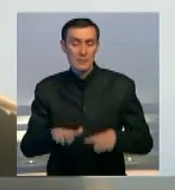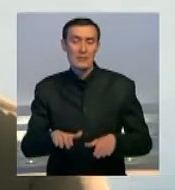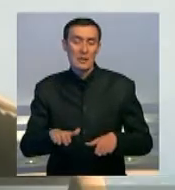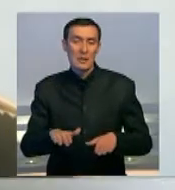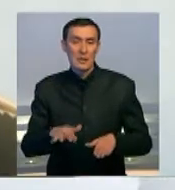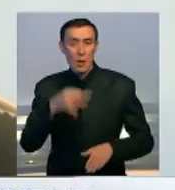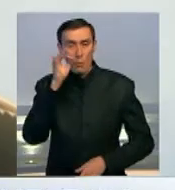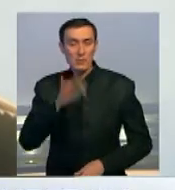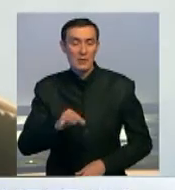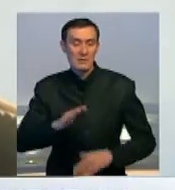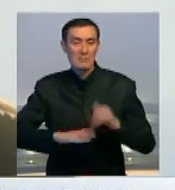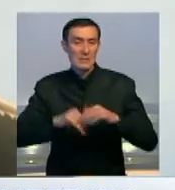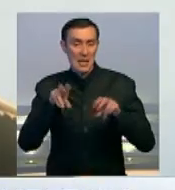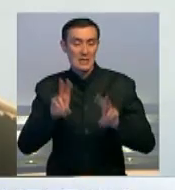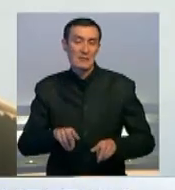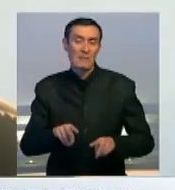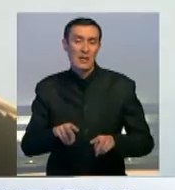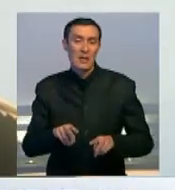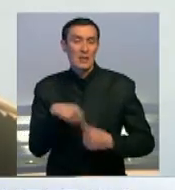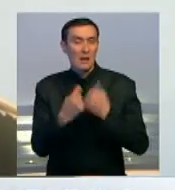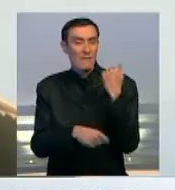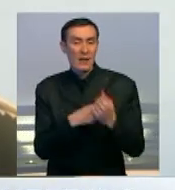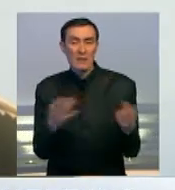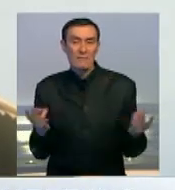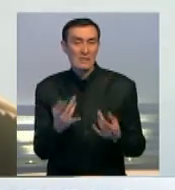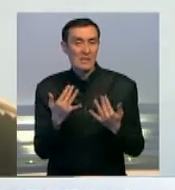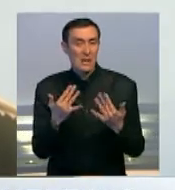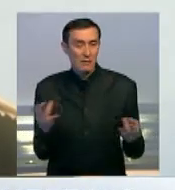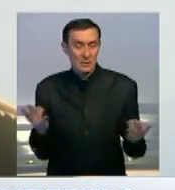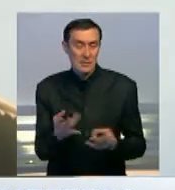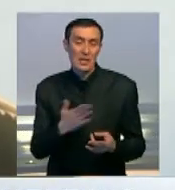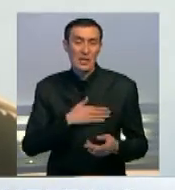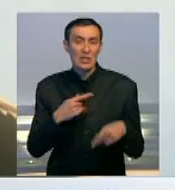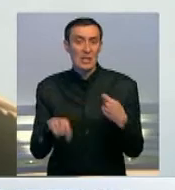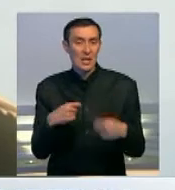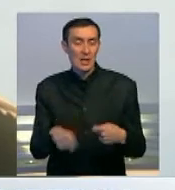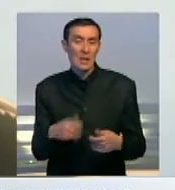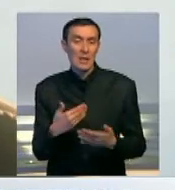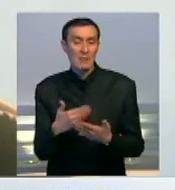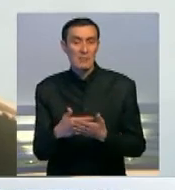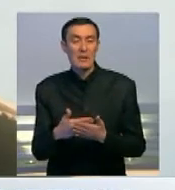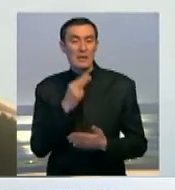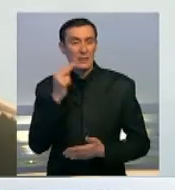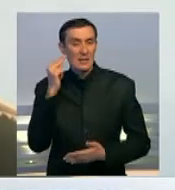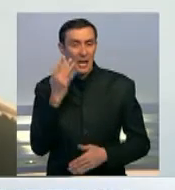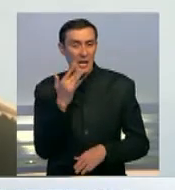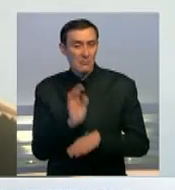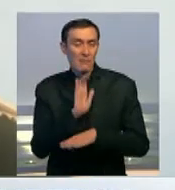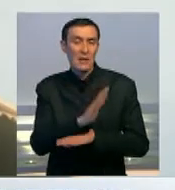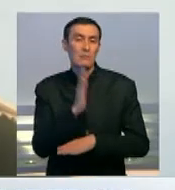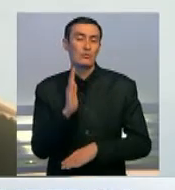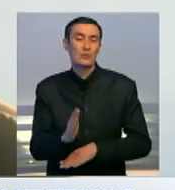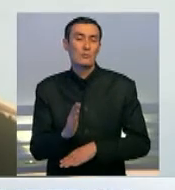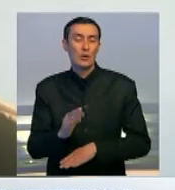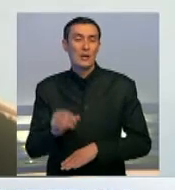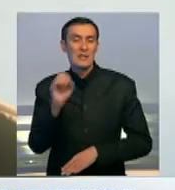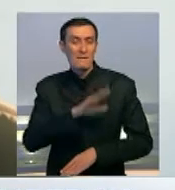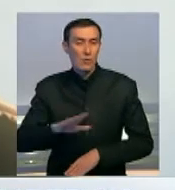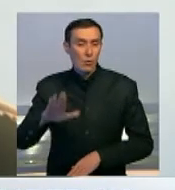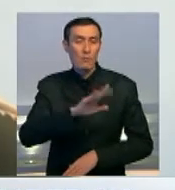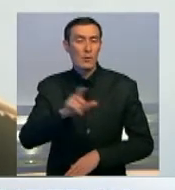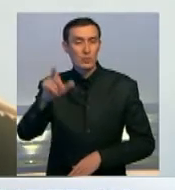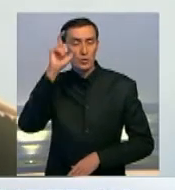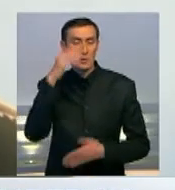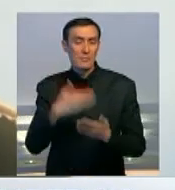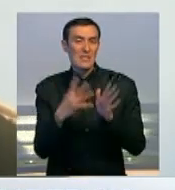высококвалифицированного персонала. Продукция востребована на всех рынках. Наши рынки – это Китай, Европа и Турция.